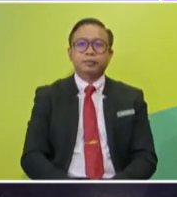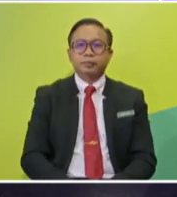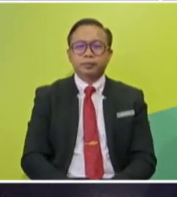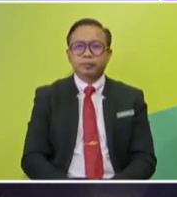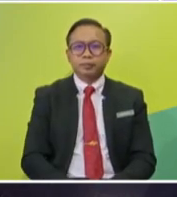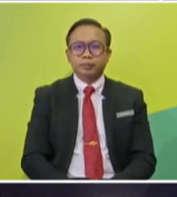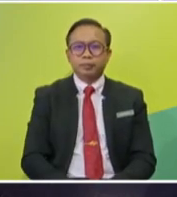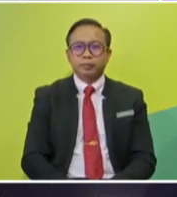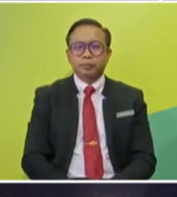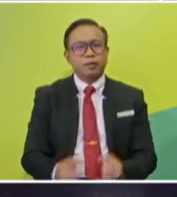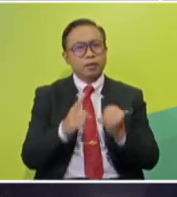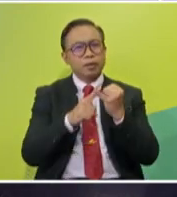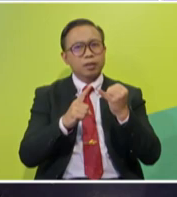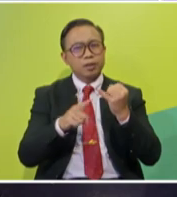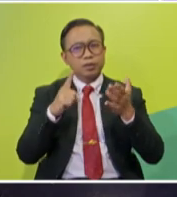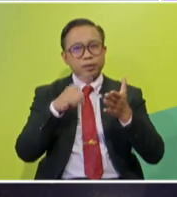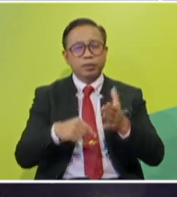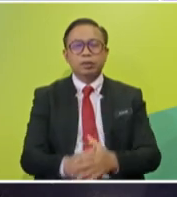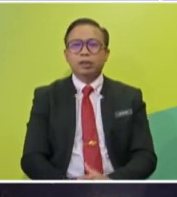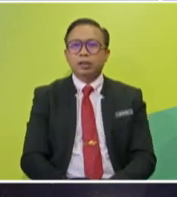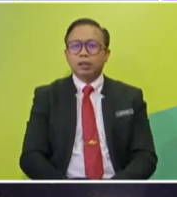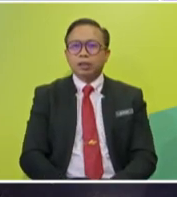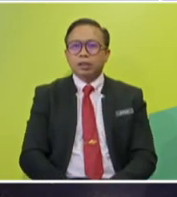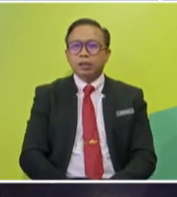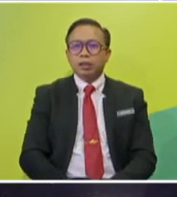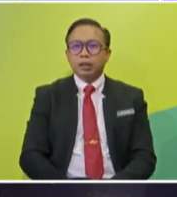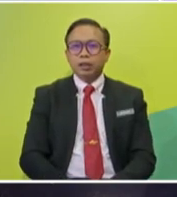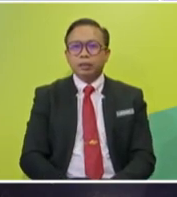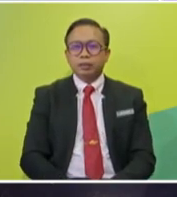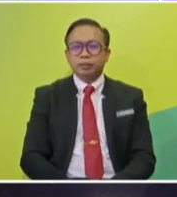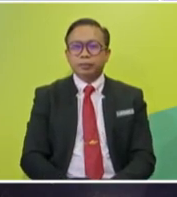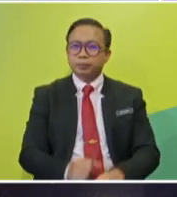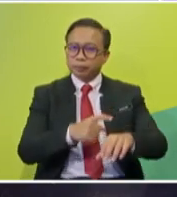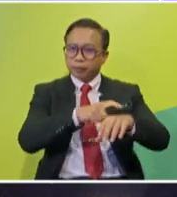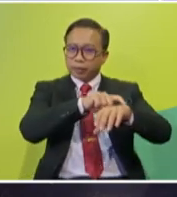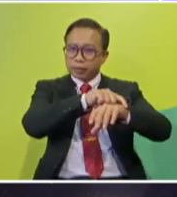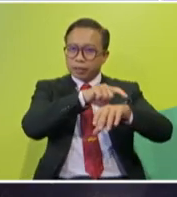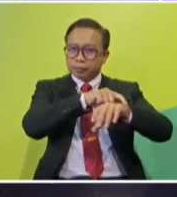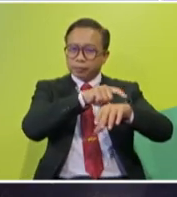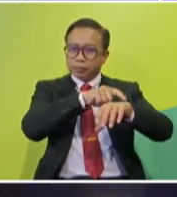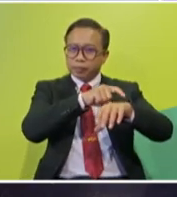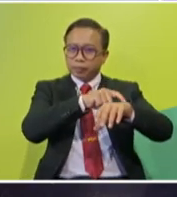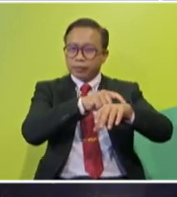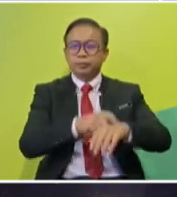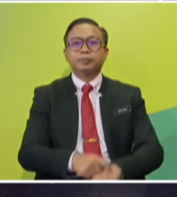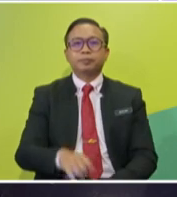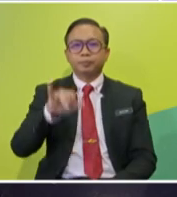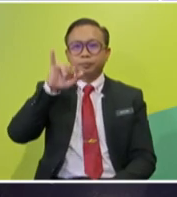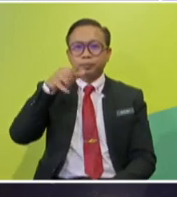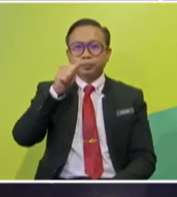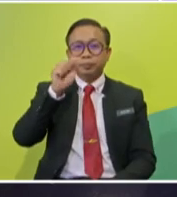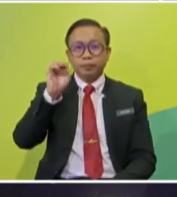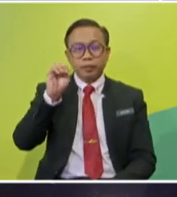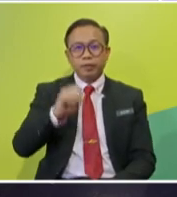terakhir sekali Hmm oke Ini dia jam jam jam jam